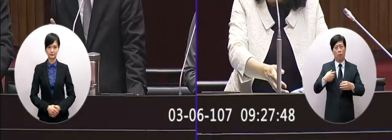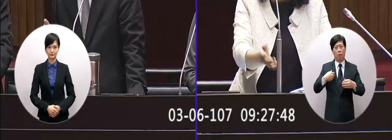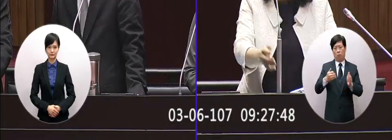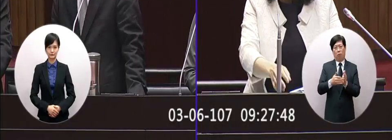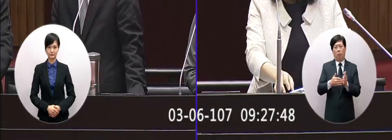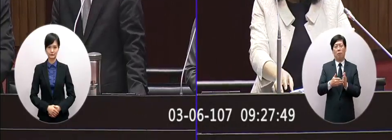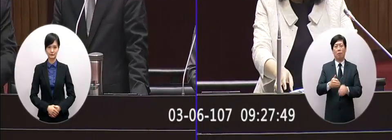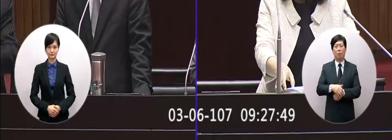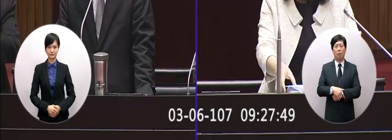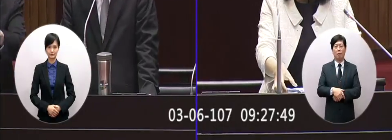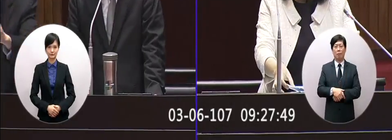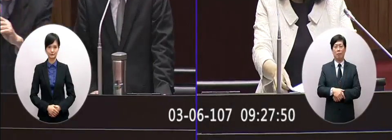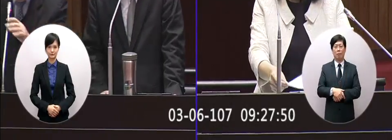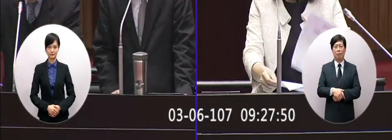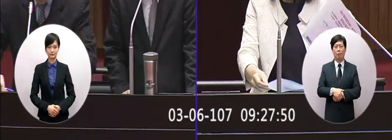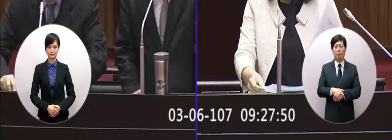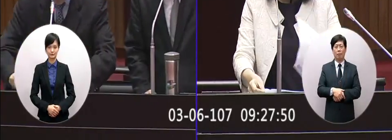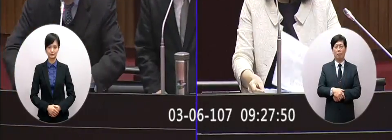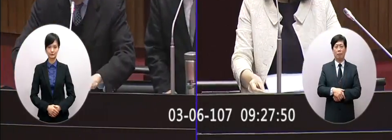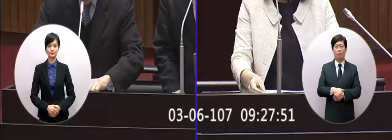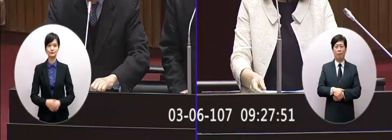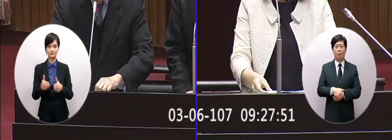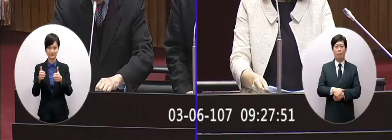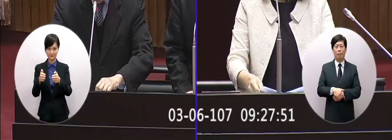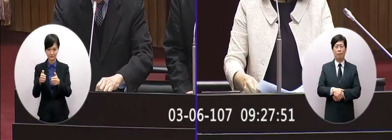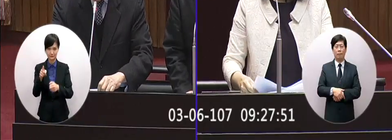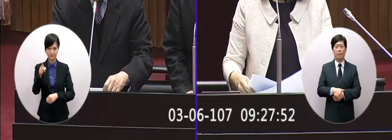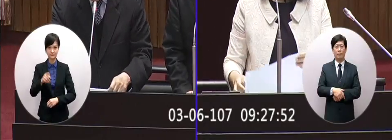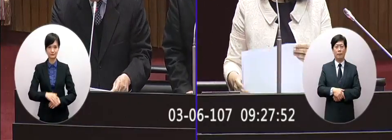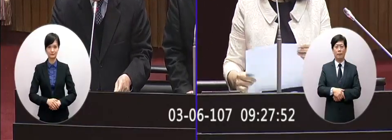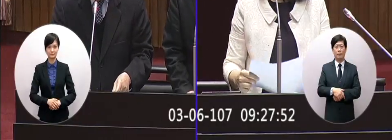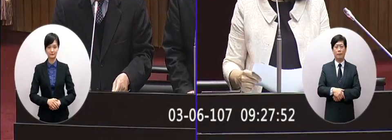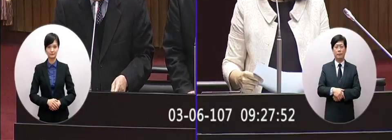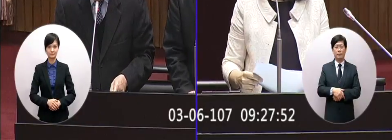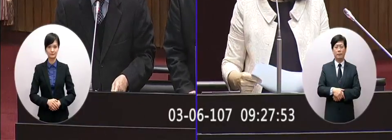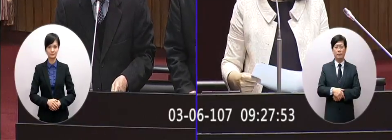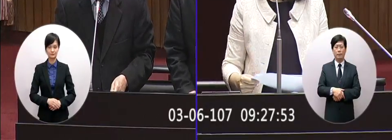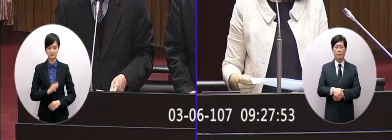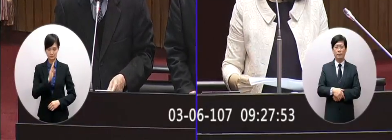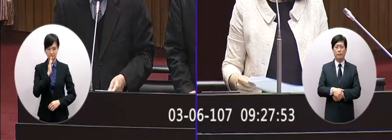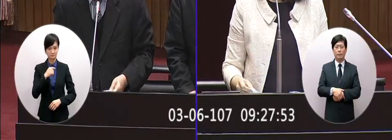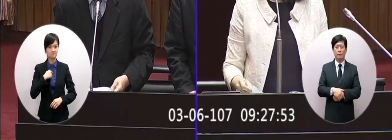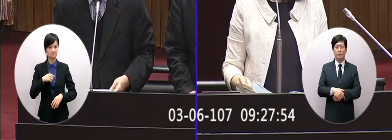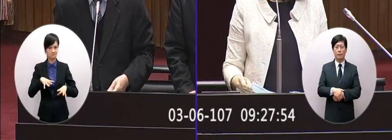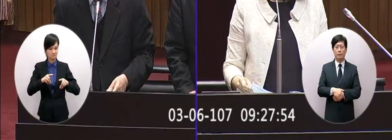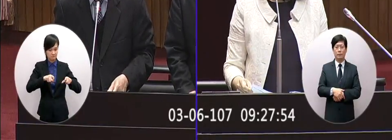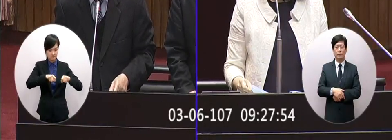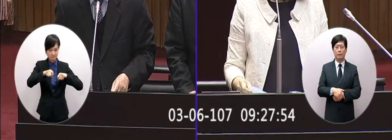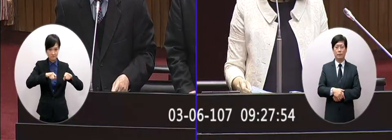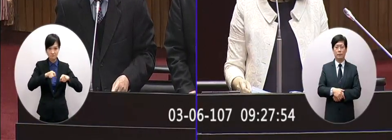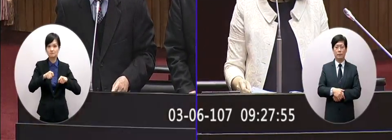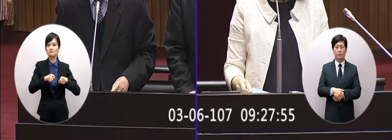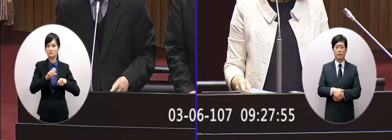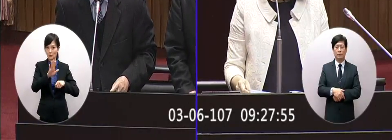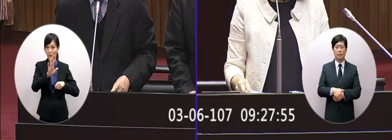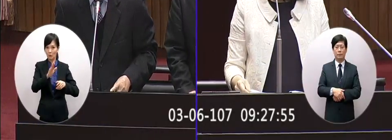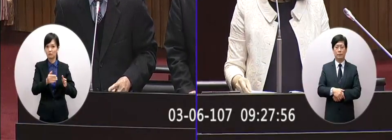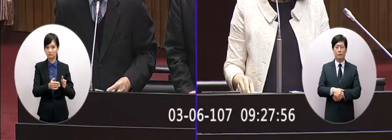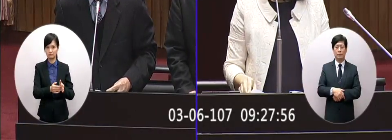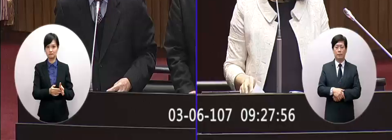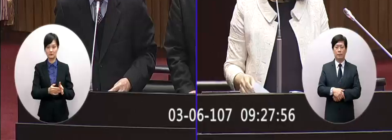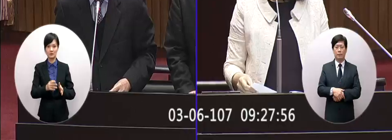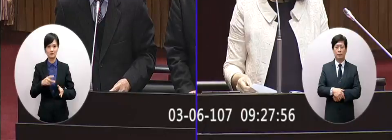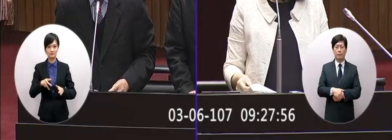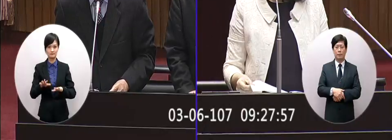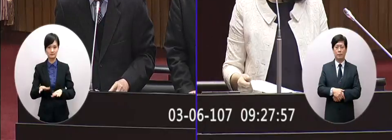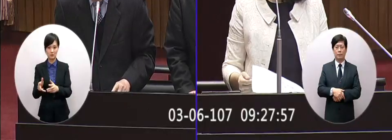规划了。 徐委员，谢谢您。确实我们已经有初步的方案，那么这个桥目前是